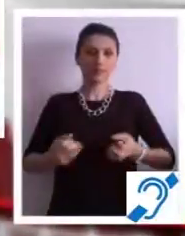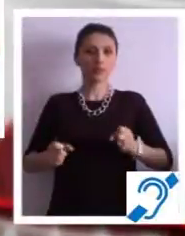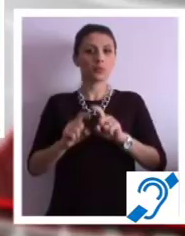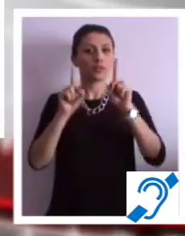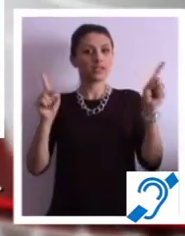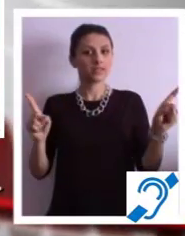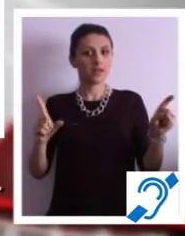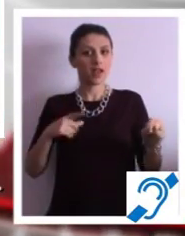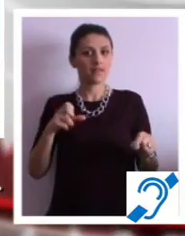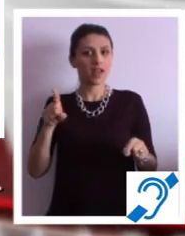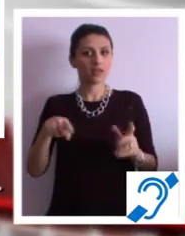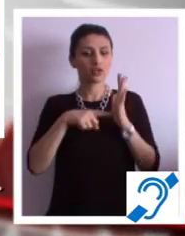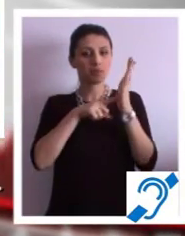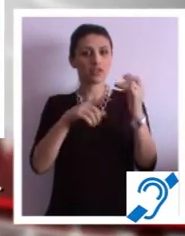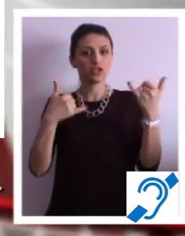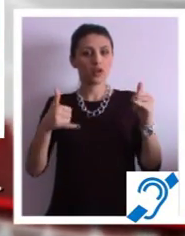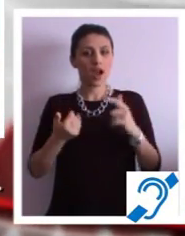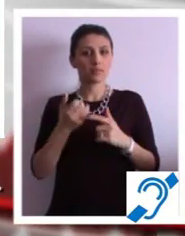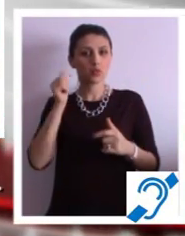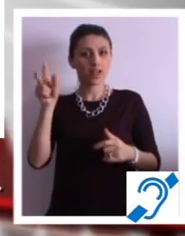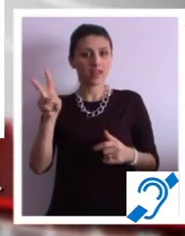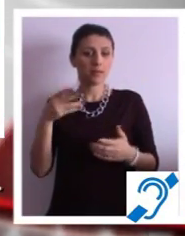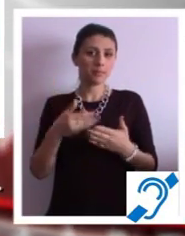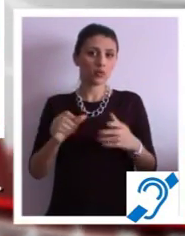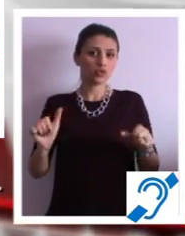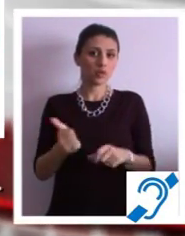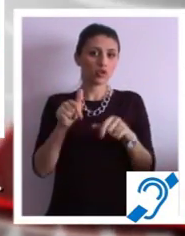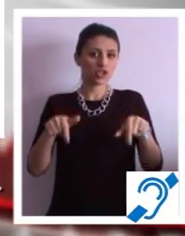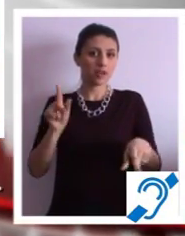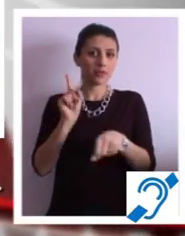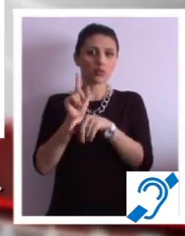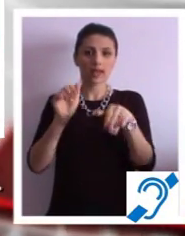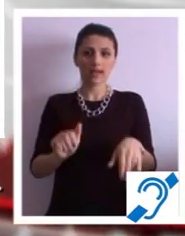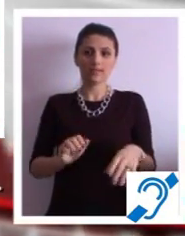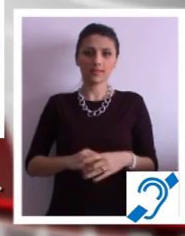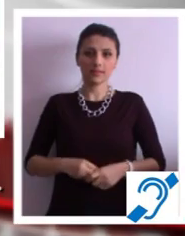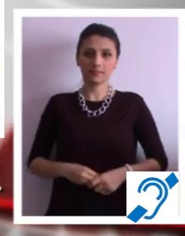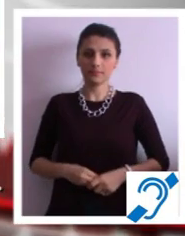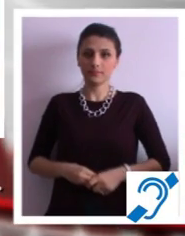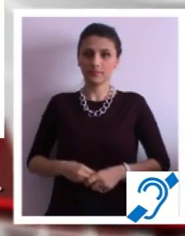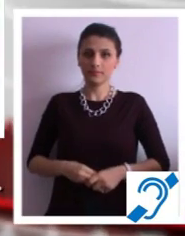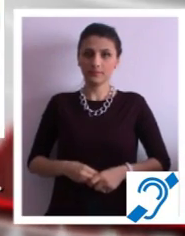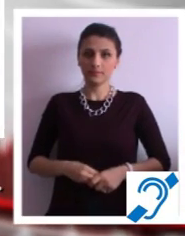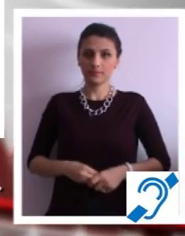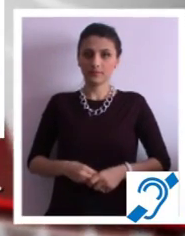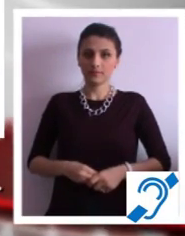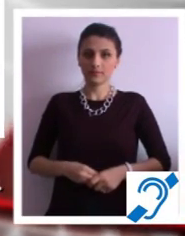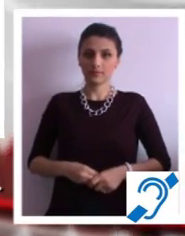Bun găsit, doamnelor și domnilor, sunt Nicoleta Preda și vă prezint jurnalul Absolut TV. Pentru început, iată care sunt principalele subiecte.